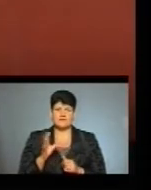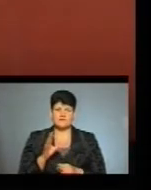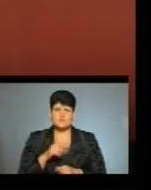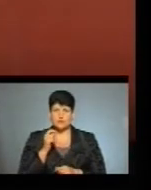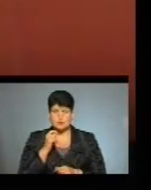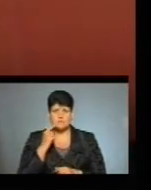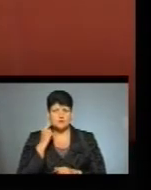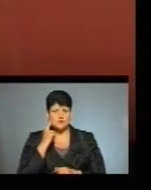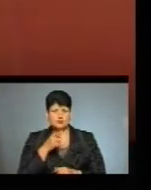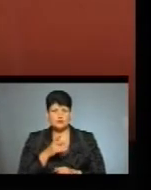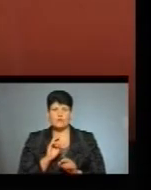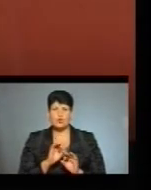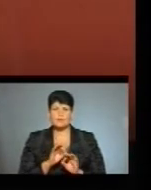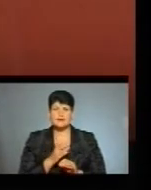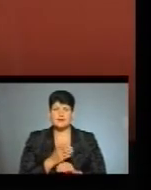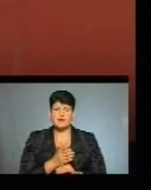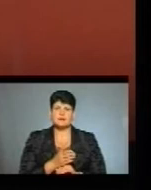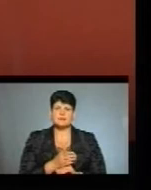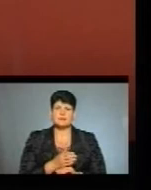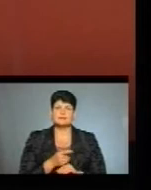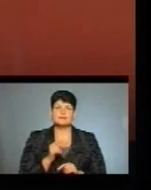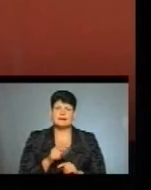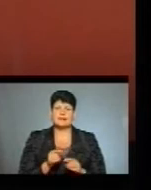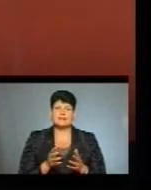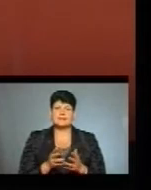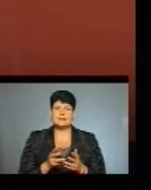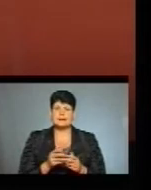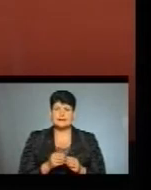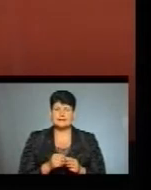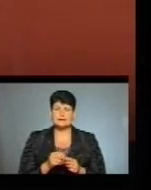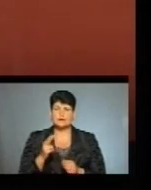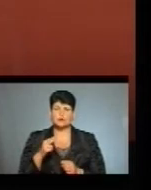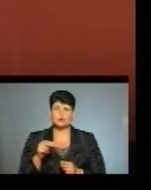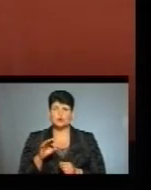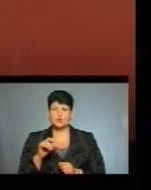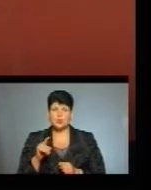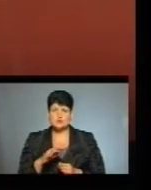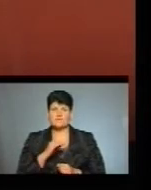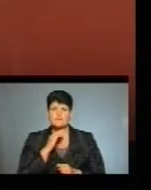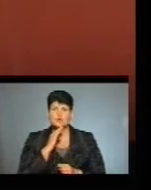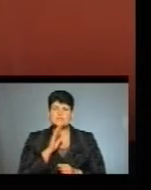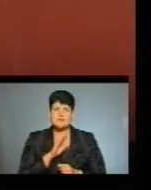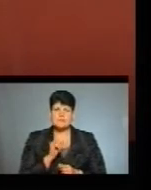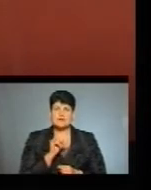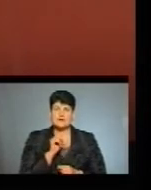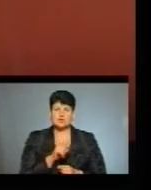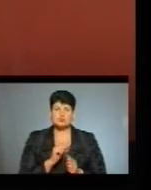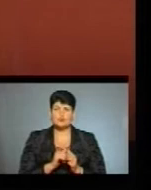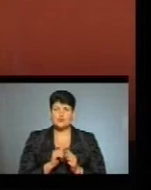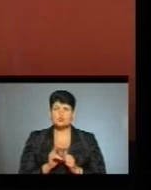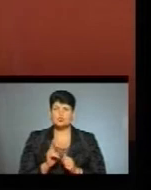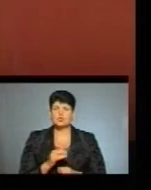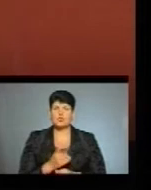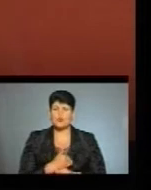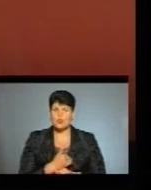ми чули в коментарі, така кількість доз достатня для того, щоб кожен, хто